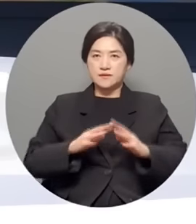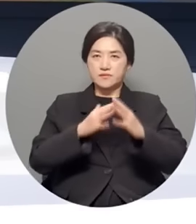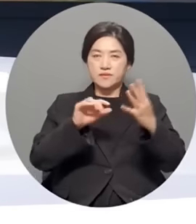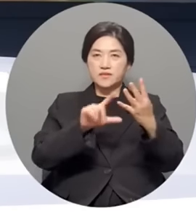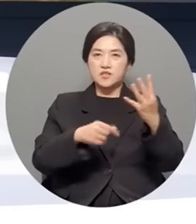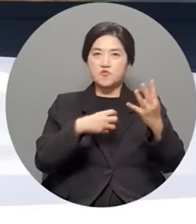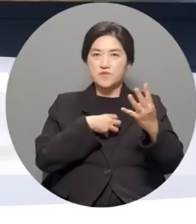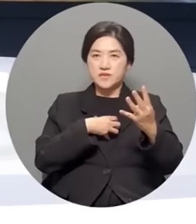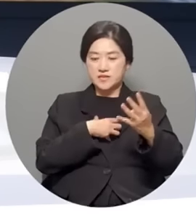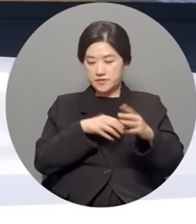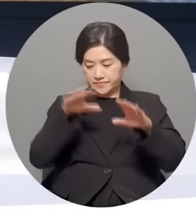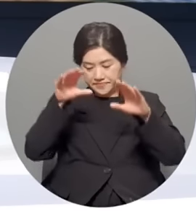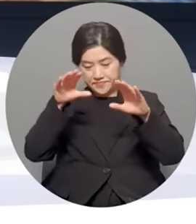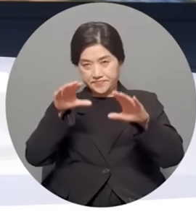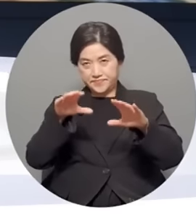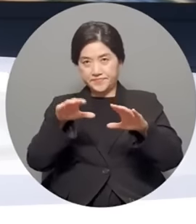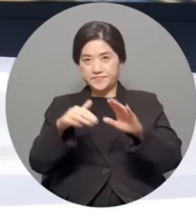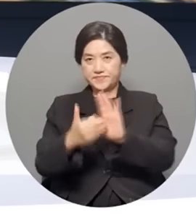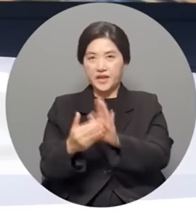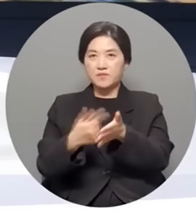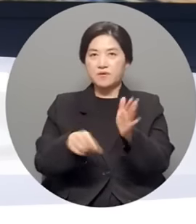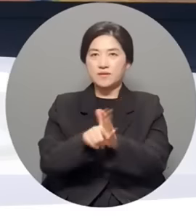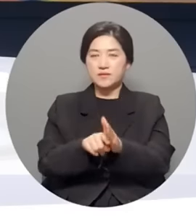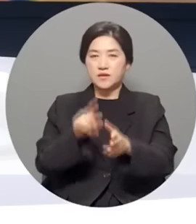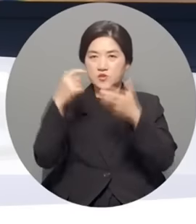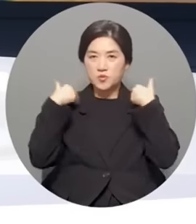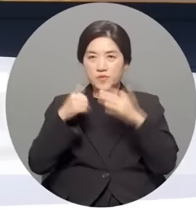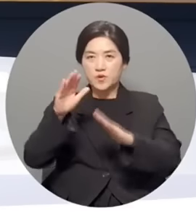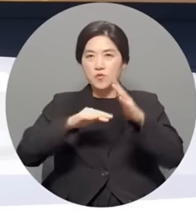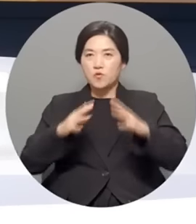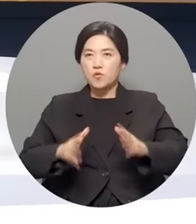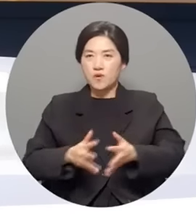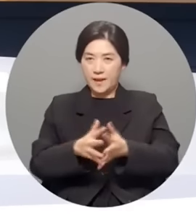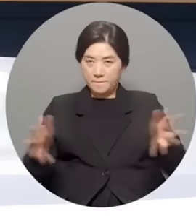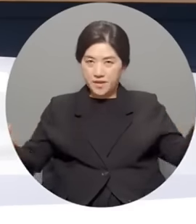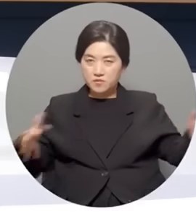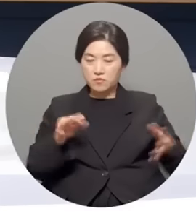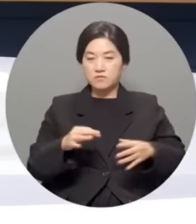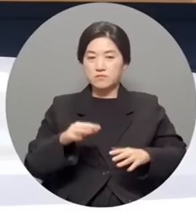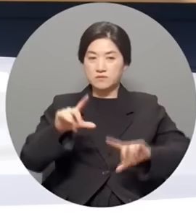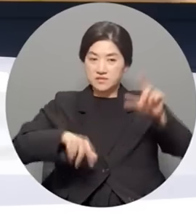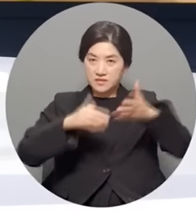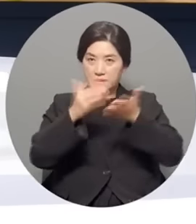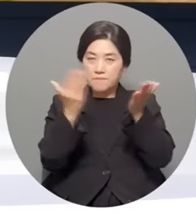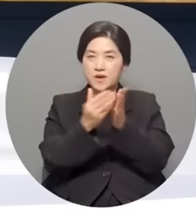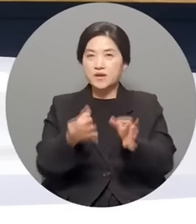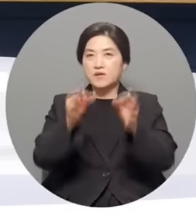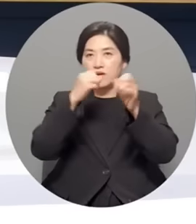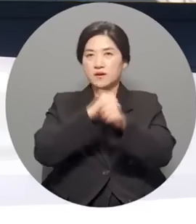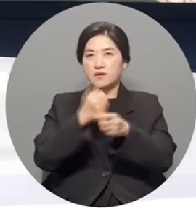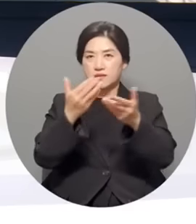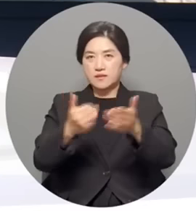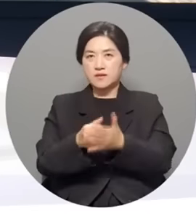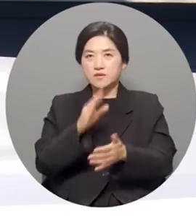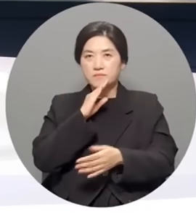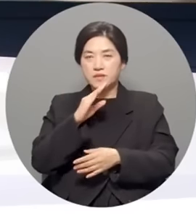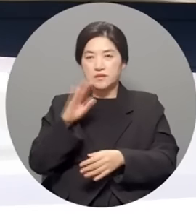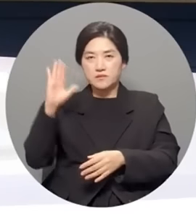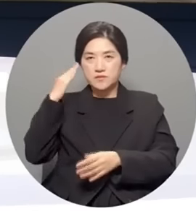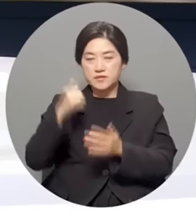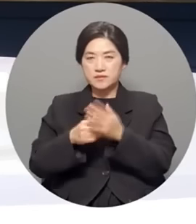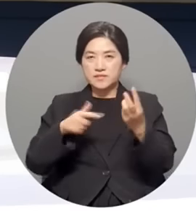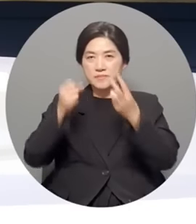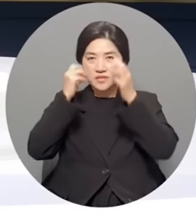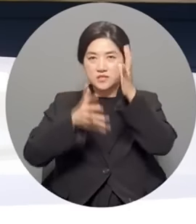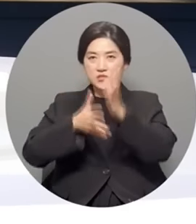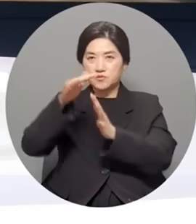차단하기 위해 지난달 정부는 공공주택 공사비도 현실에 맞게 올려주겠다고 발표했는데요. 실제로 최근 3기 신도시 중